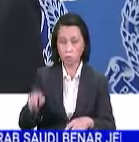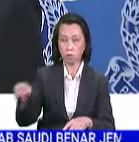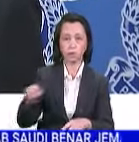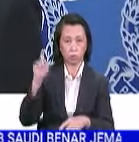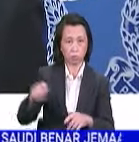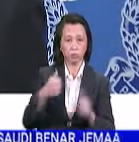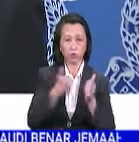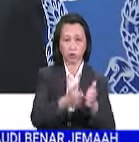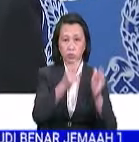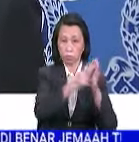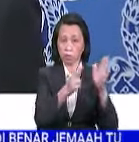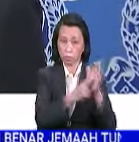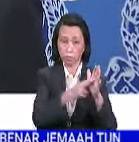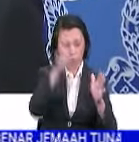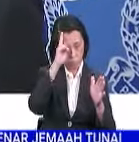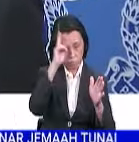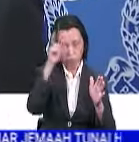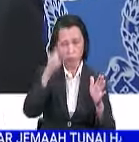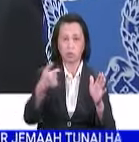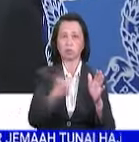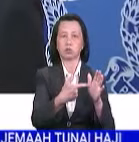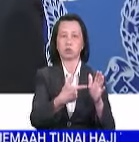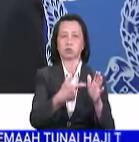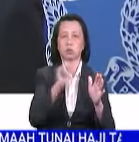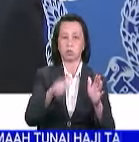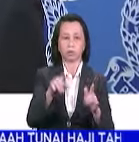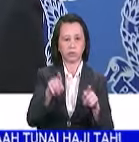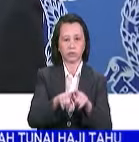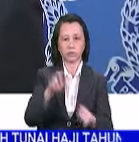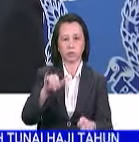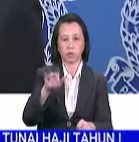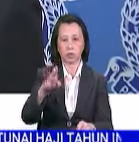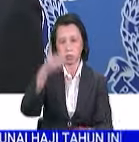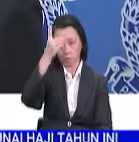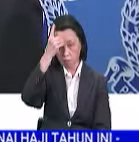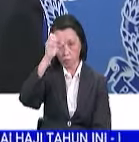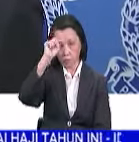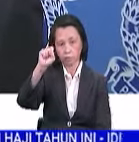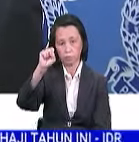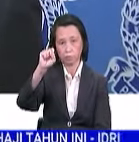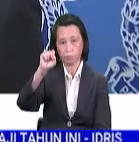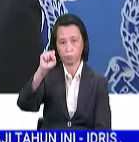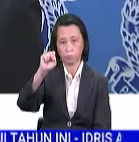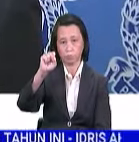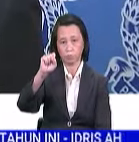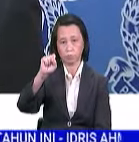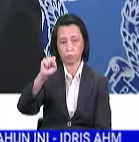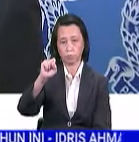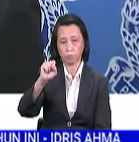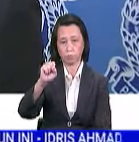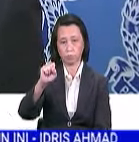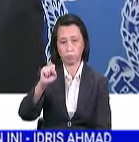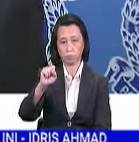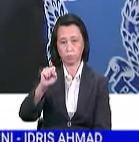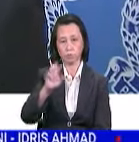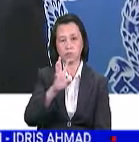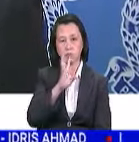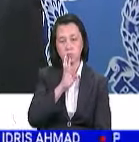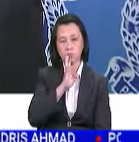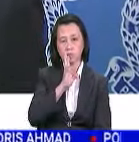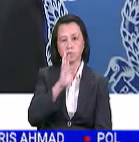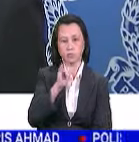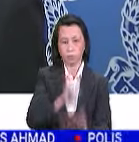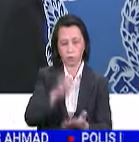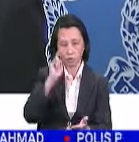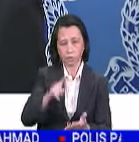tertakluk kepada undang-undang. Seperti mana yang berhormat Datuk Seri apa tu Hamzah Zainuddin sendiri bercakap,